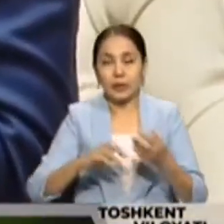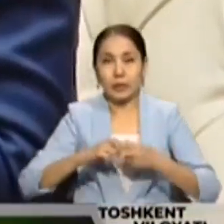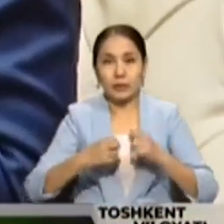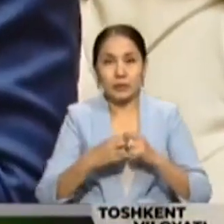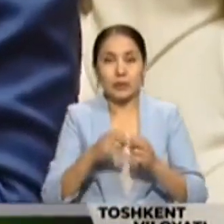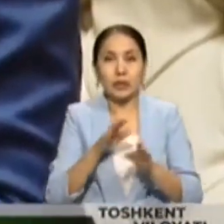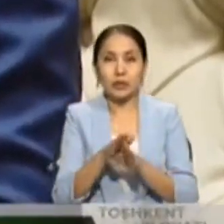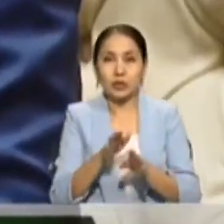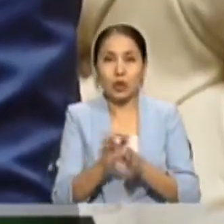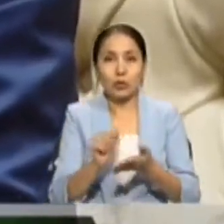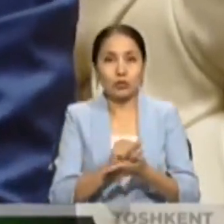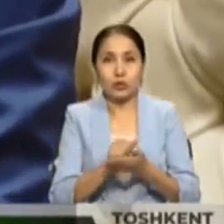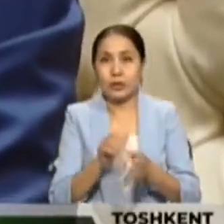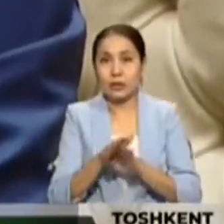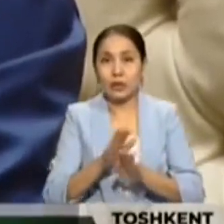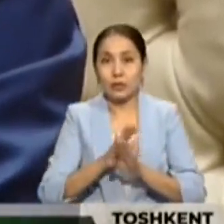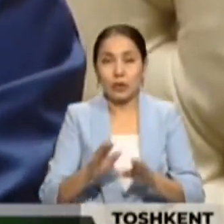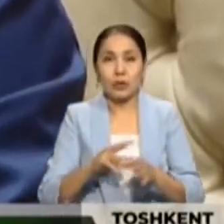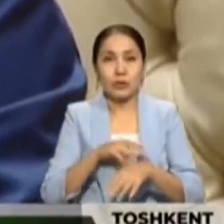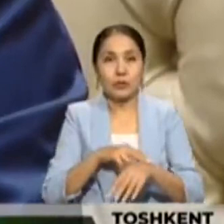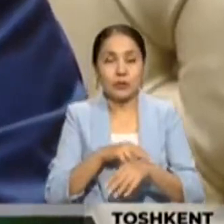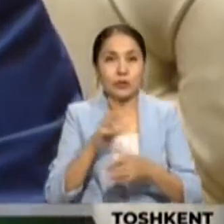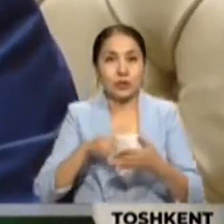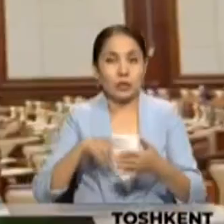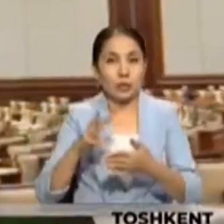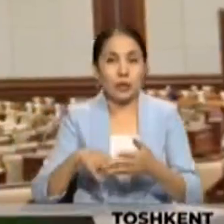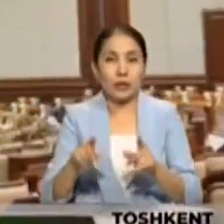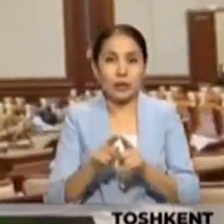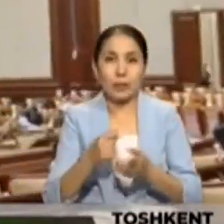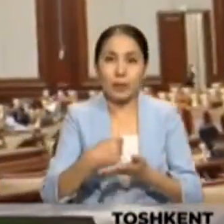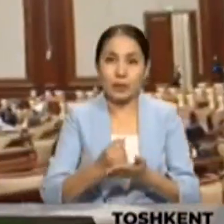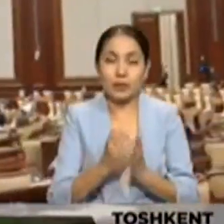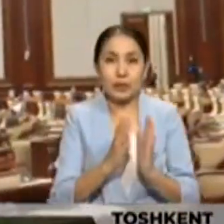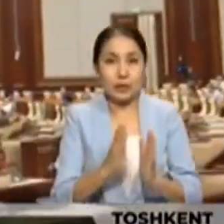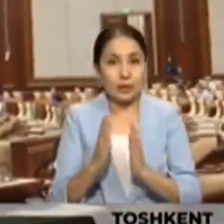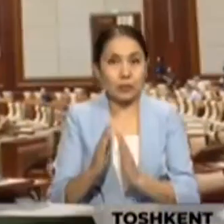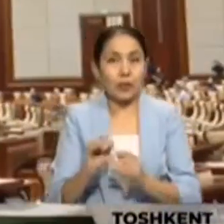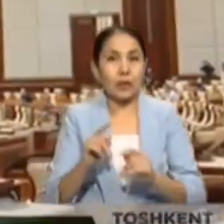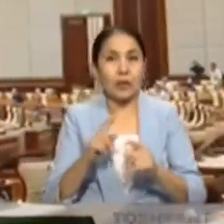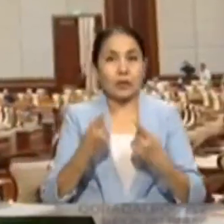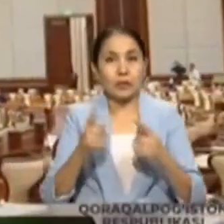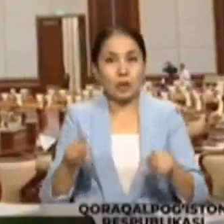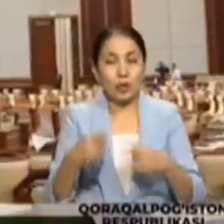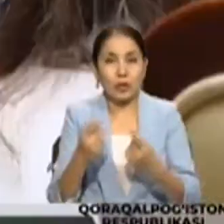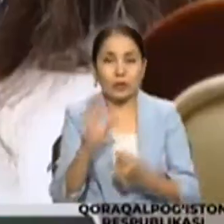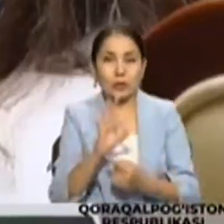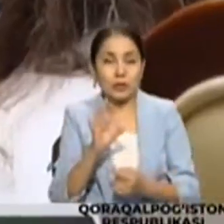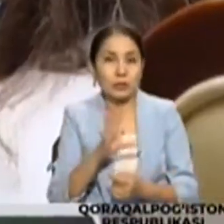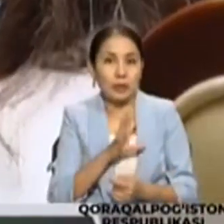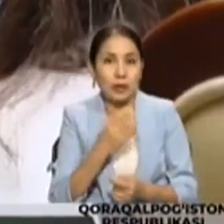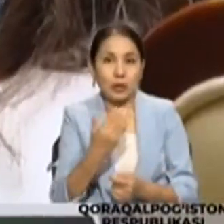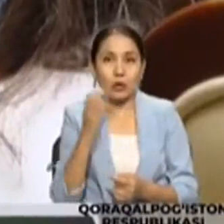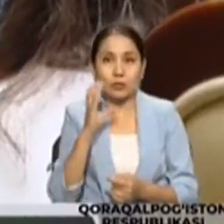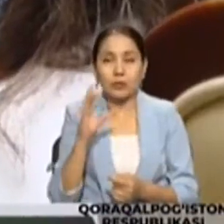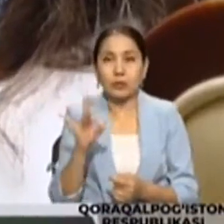ijro hujjatlarini ijro etmaganlik uchun solinadigan ma'muriy jarima miqdorini belgilash tartibi takomillashtirilishi munosabati bilan